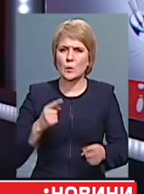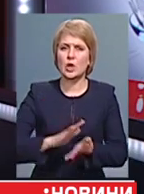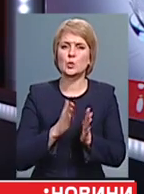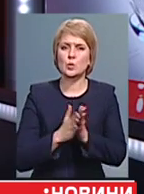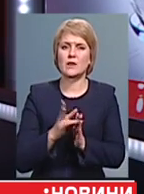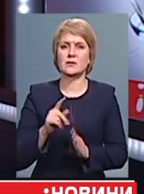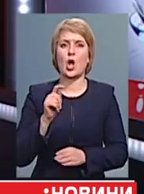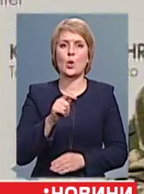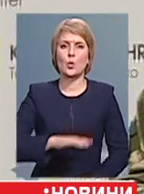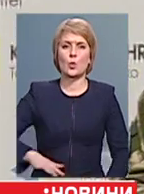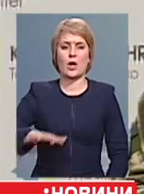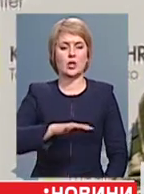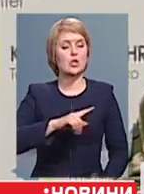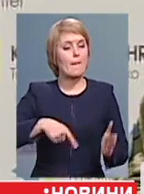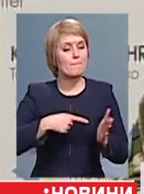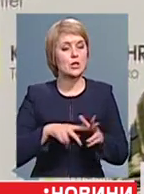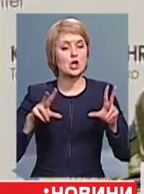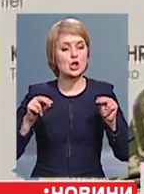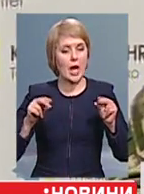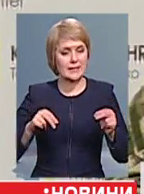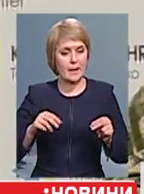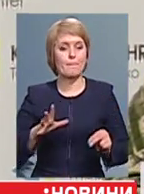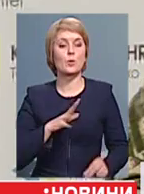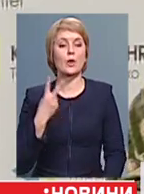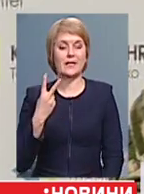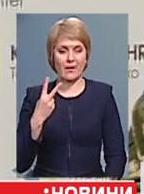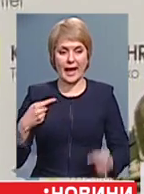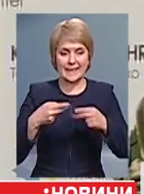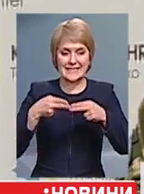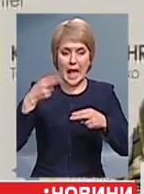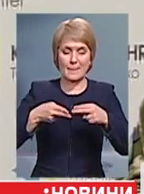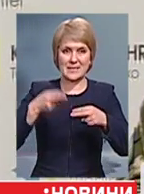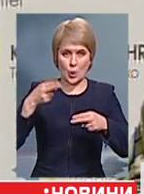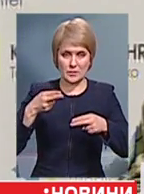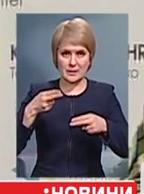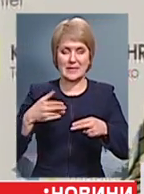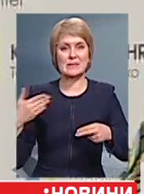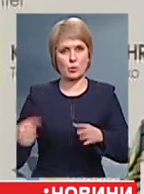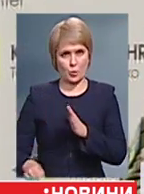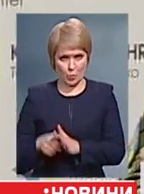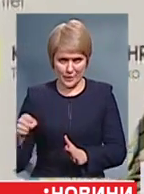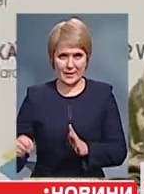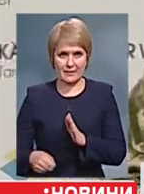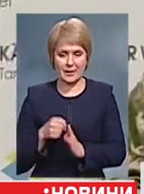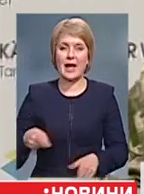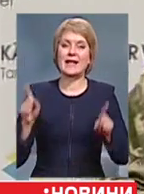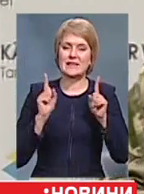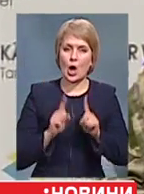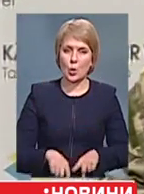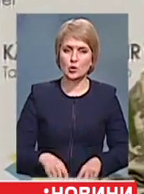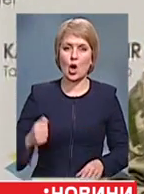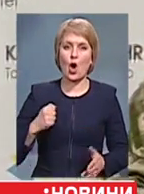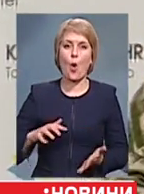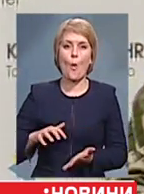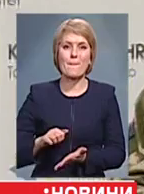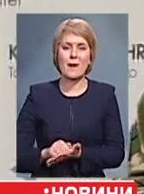Луганщині. У місті Щастя відбулося 2 снайперських обстріли з боку бойовиків. Також